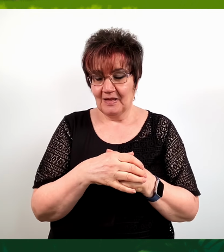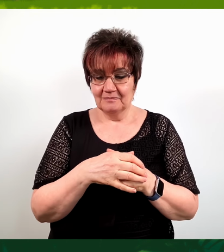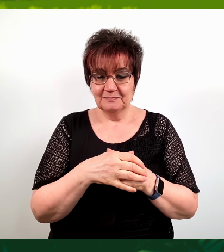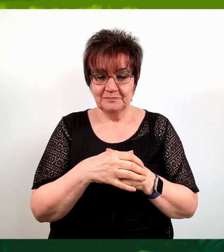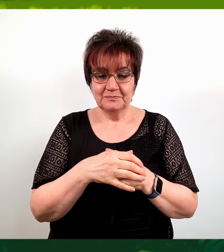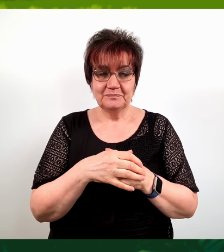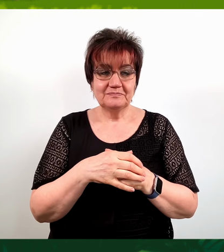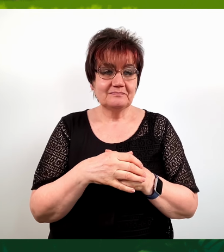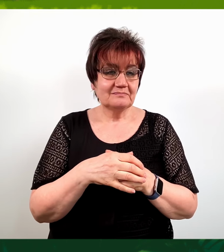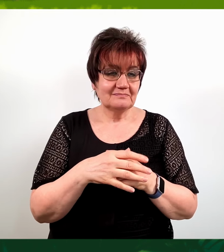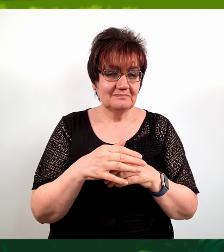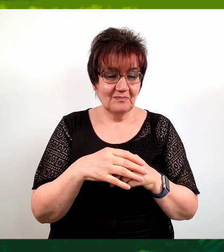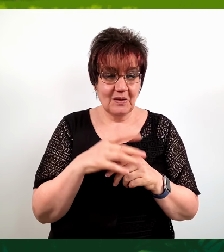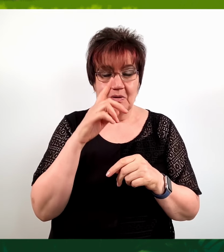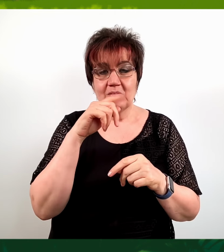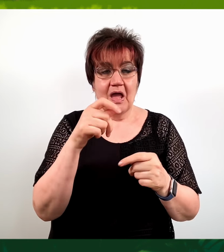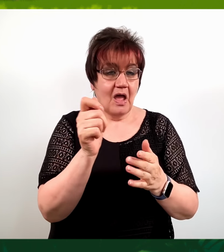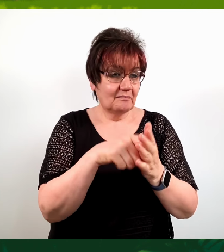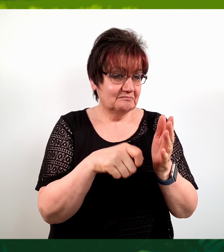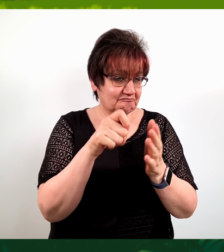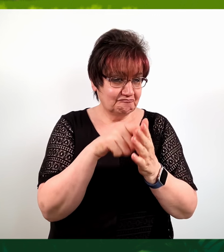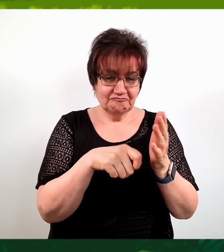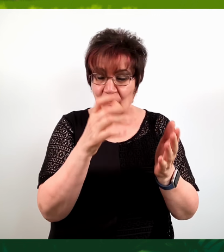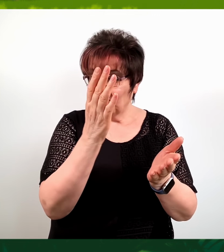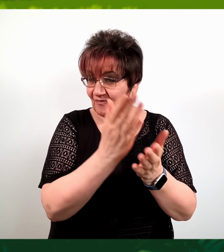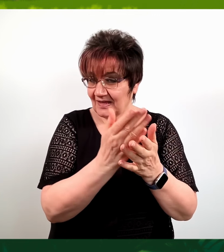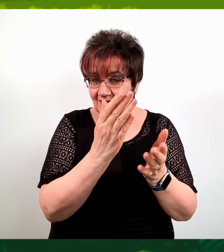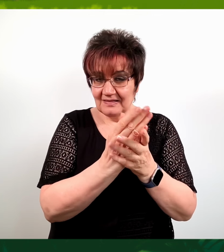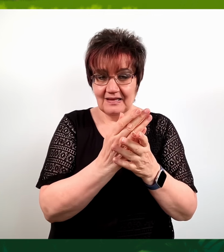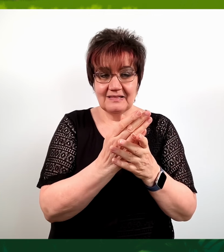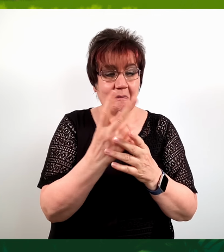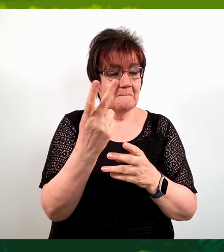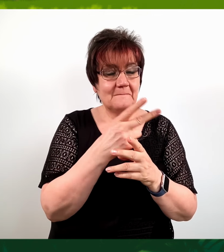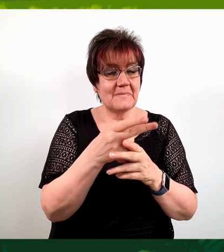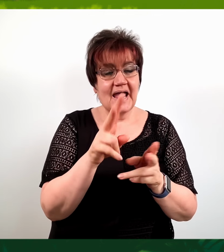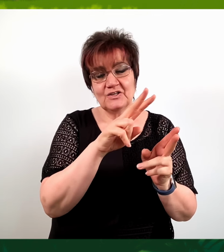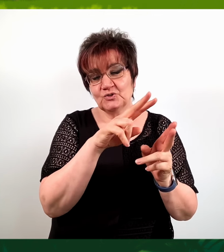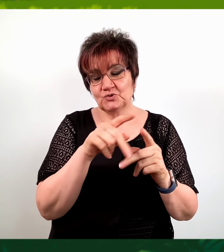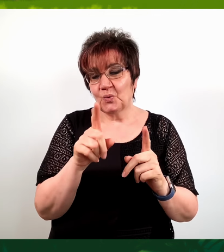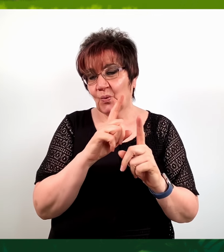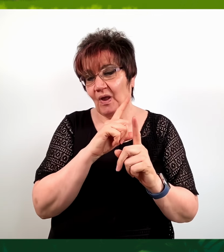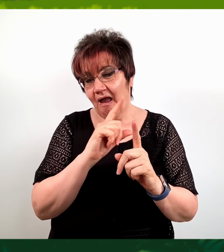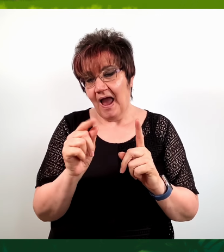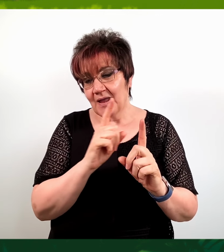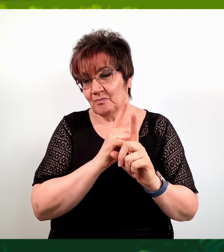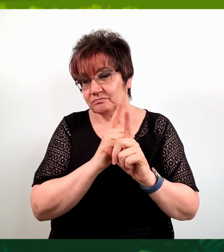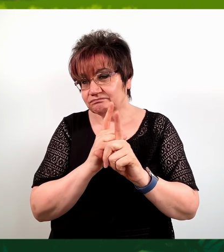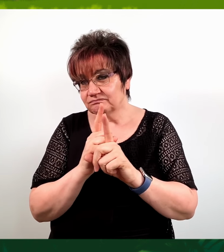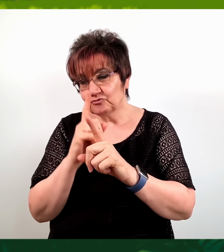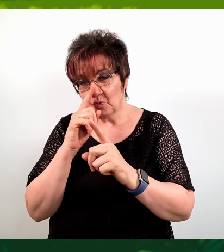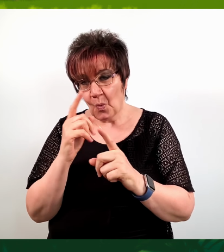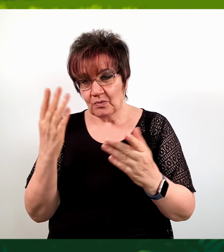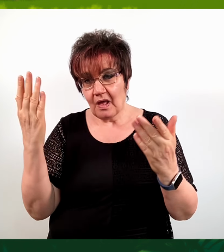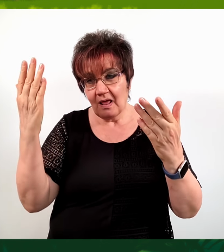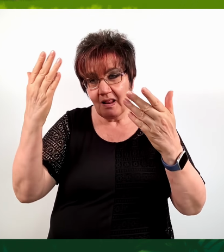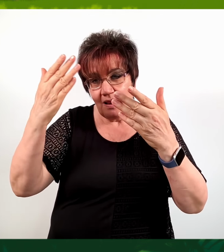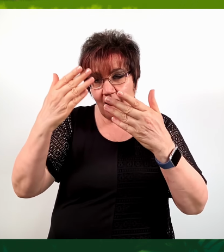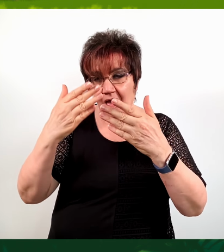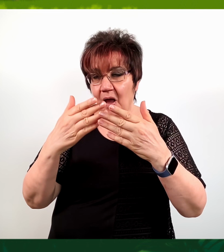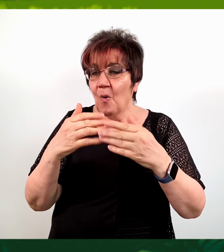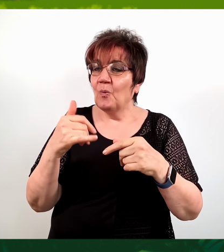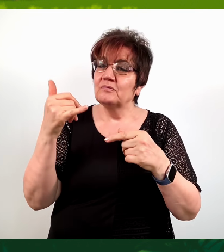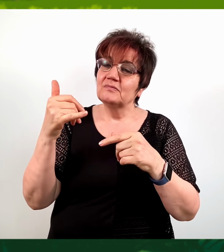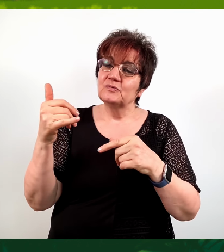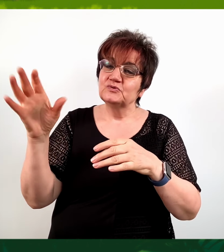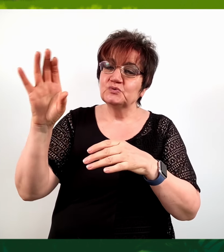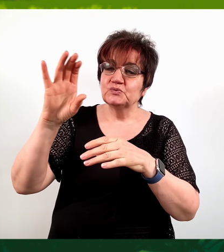Als die Mädchen sich auf dem Rückweg befanden, ging die Sonne schon unter und die letzten Sonnenstrahlen tauchten den